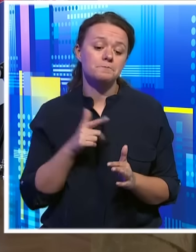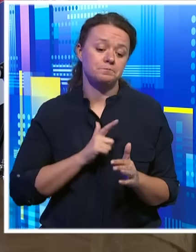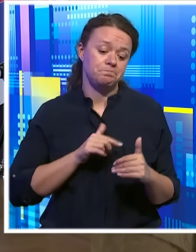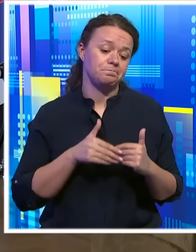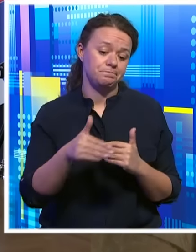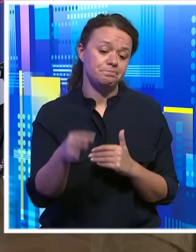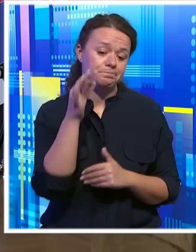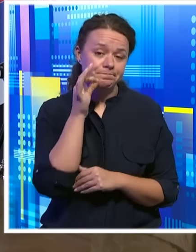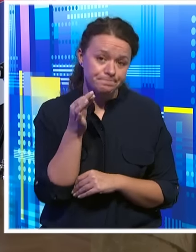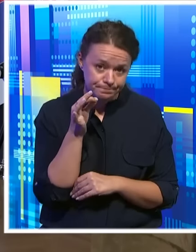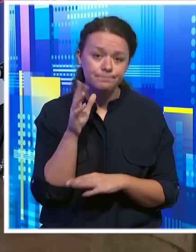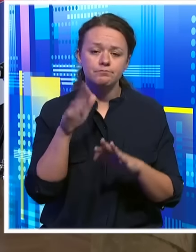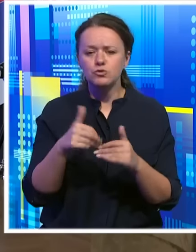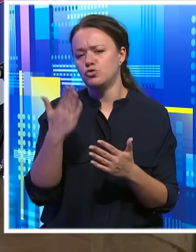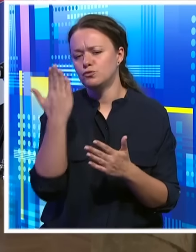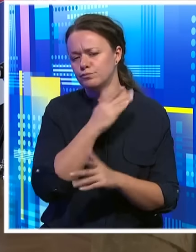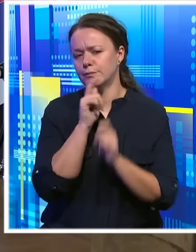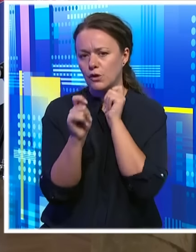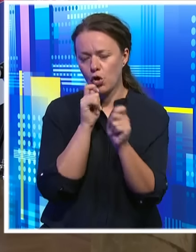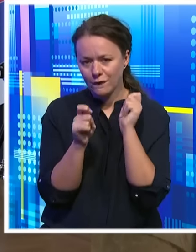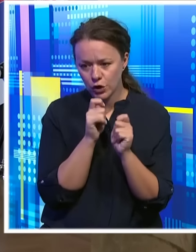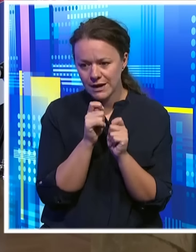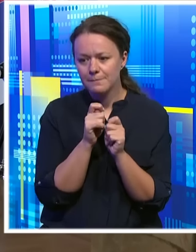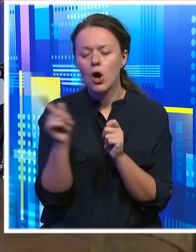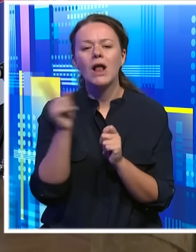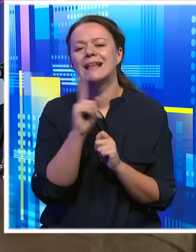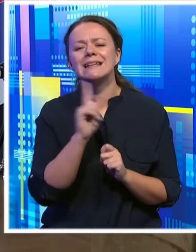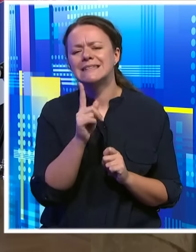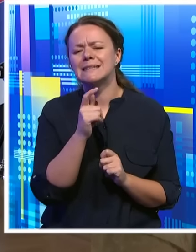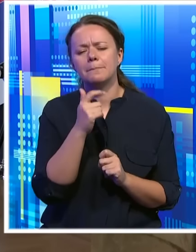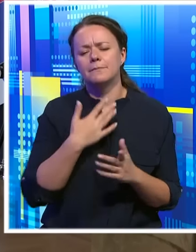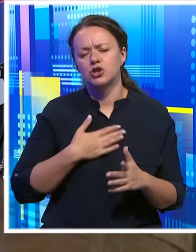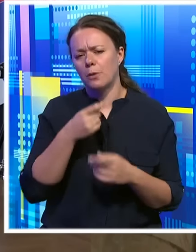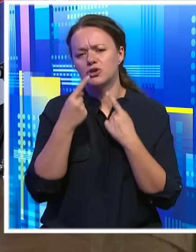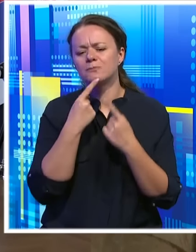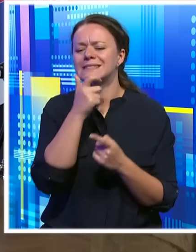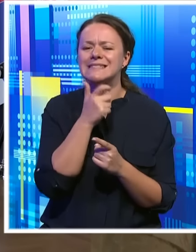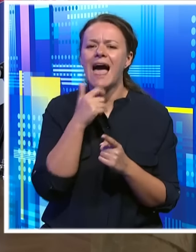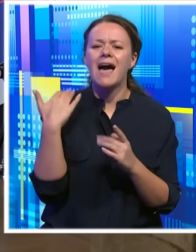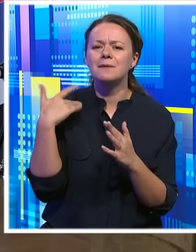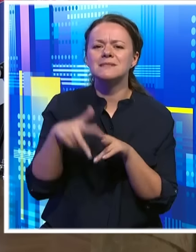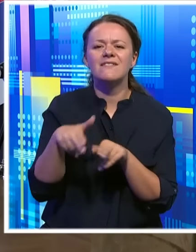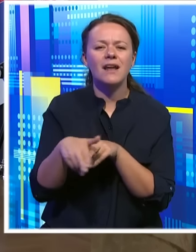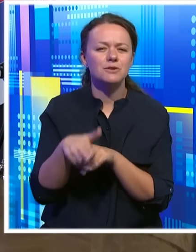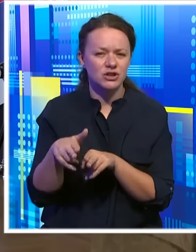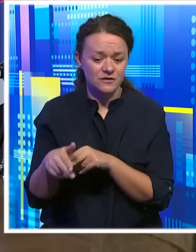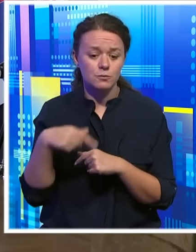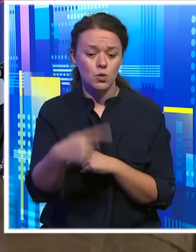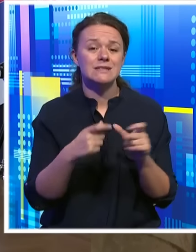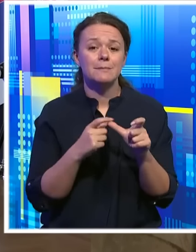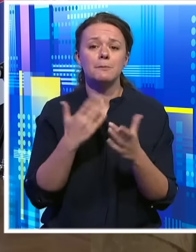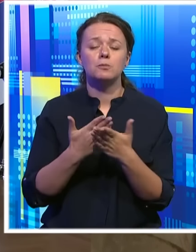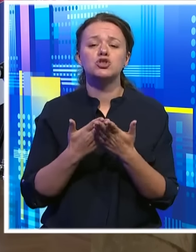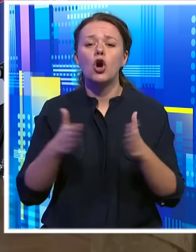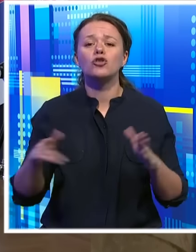možemo taj dogovor da postignemo. Nisam želeo da govorim o svim starim stvarima koje se polako privode kraju. U septembru će biti otvoreno